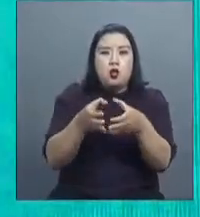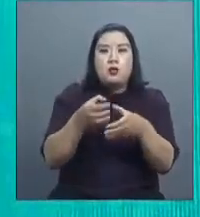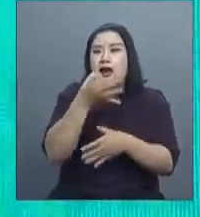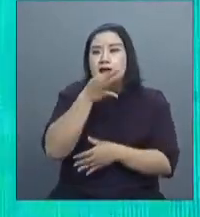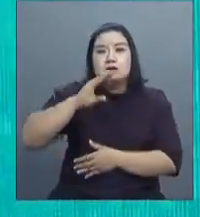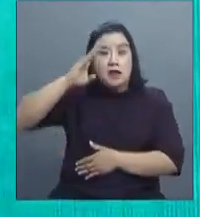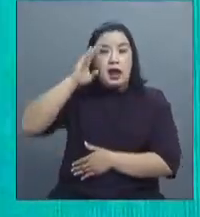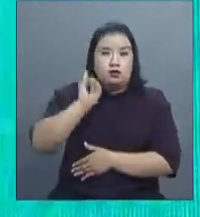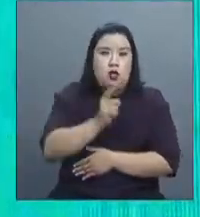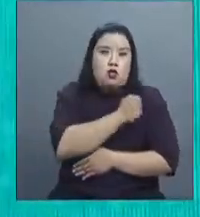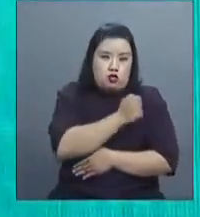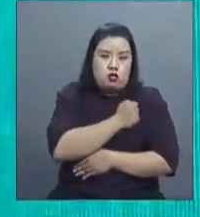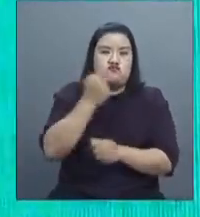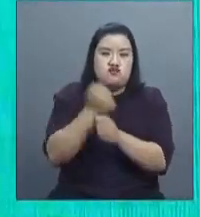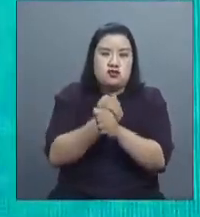อดกั้น